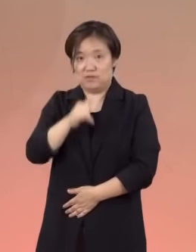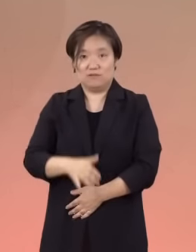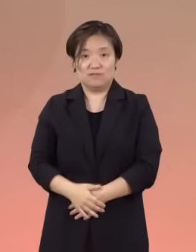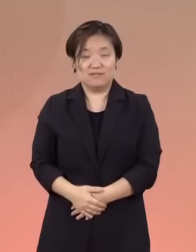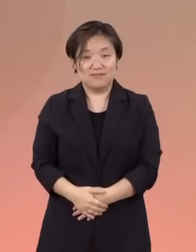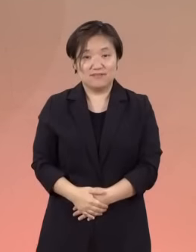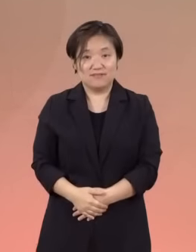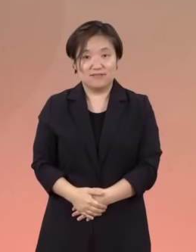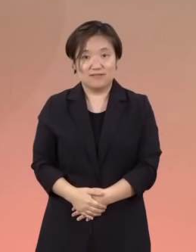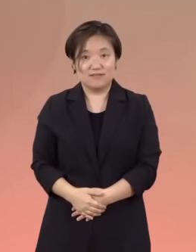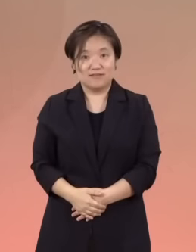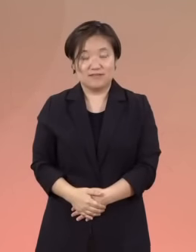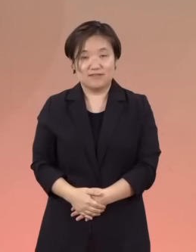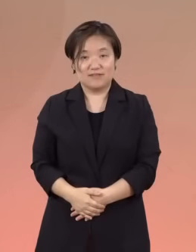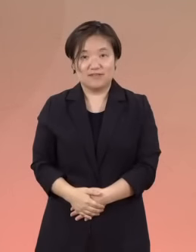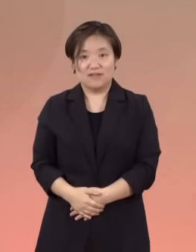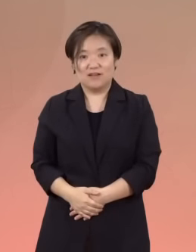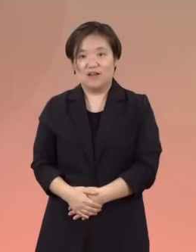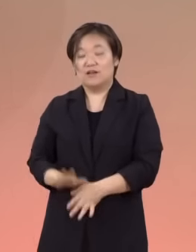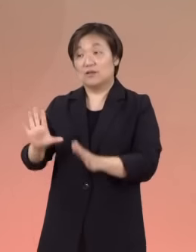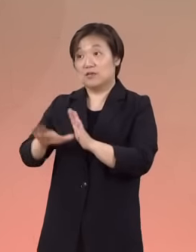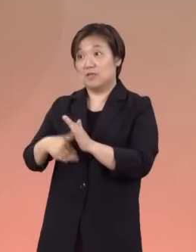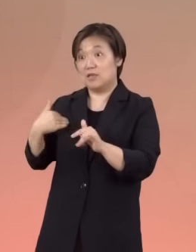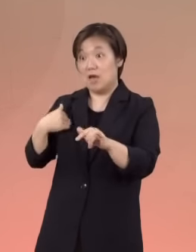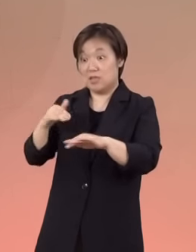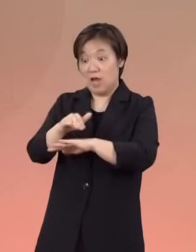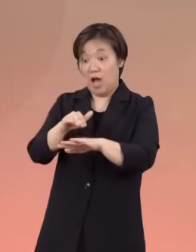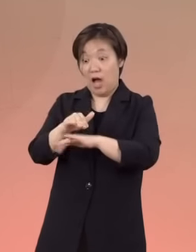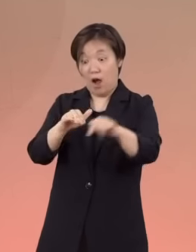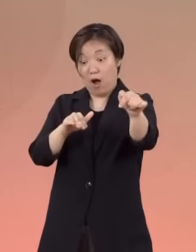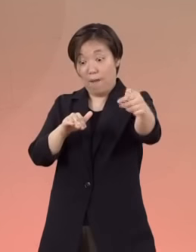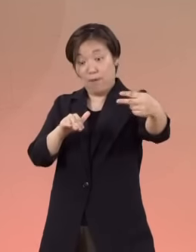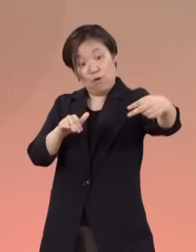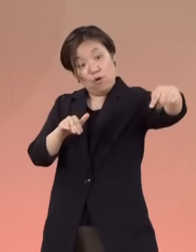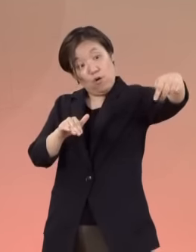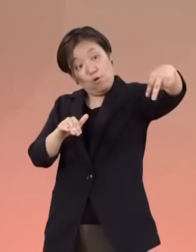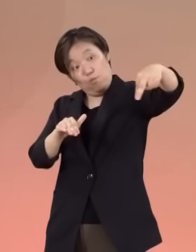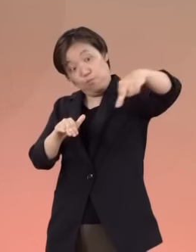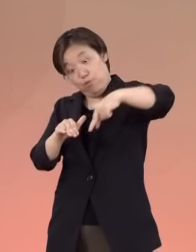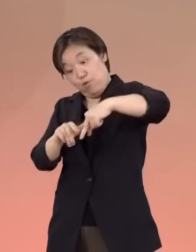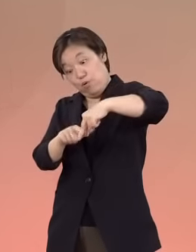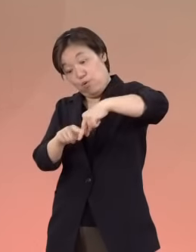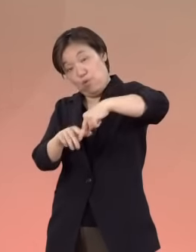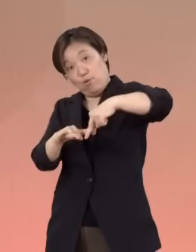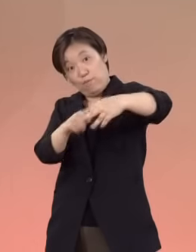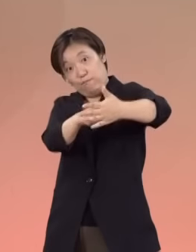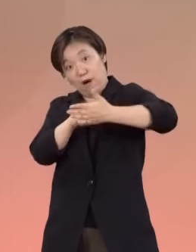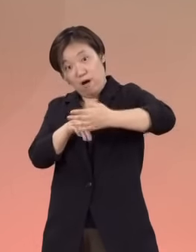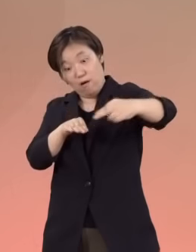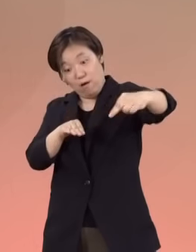얼굴이었습니다 그때 제 차 앞에 1m 정도 앞에서 갑자기 나타나서